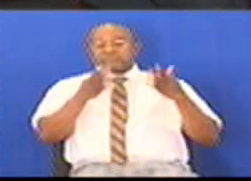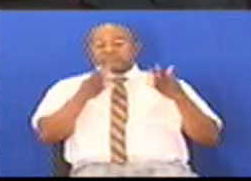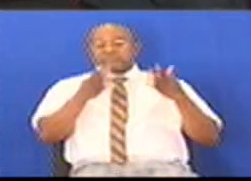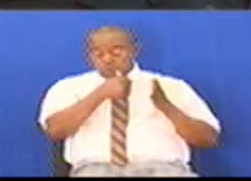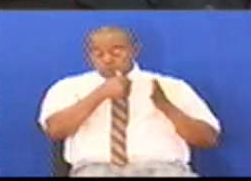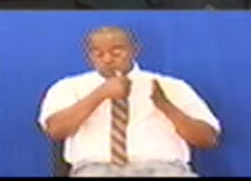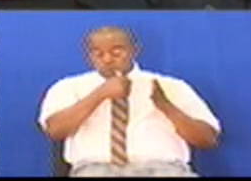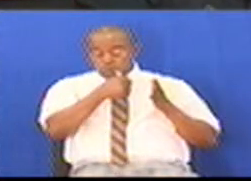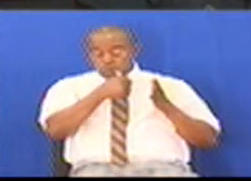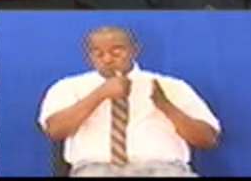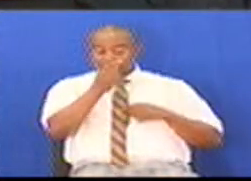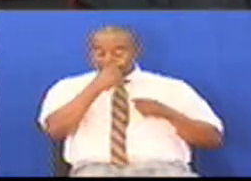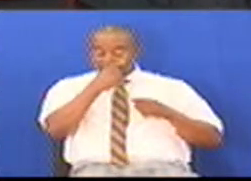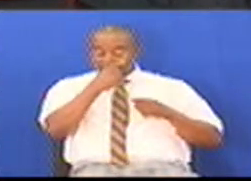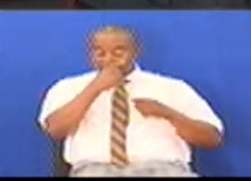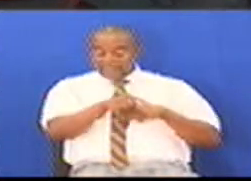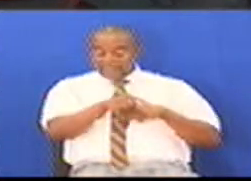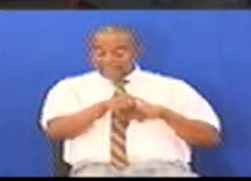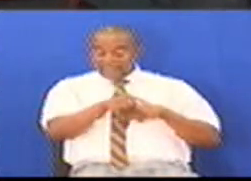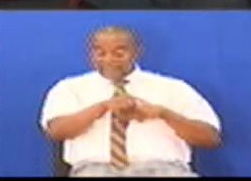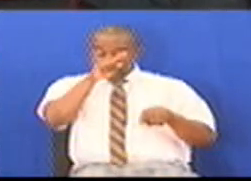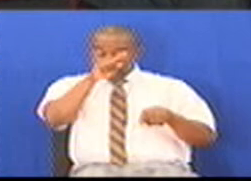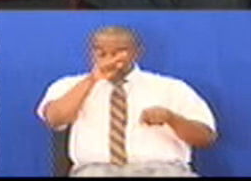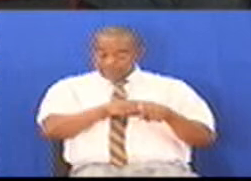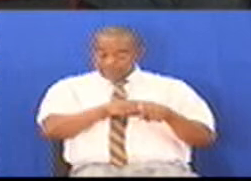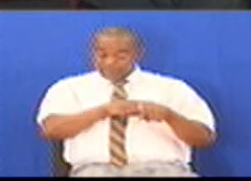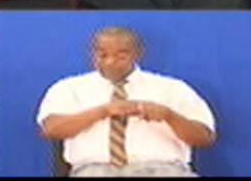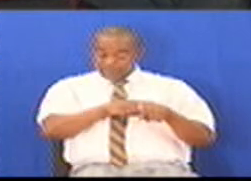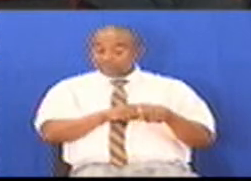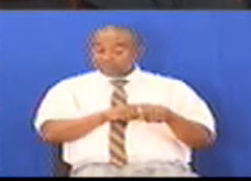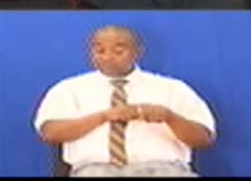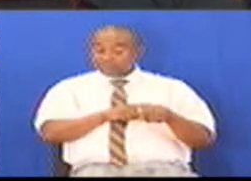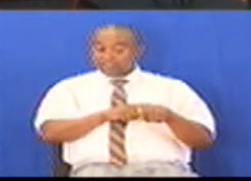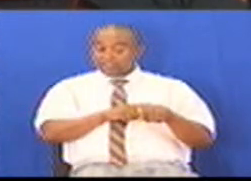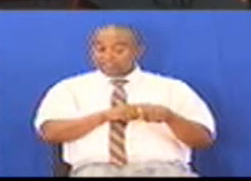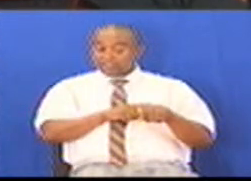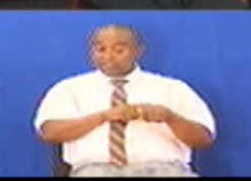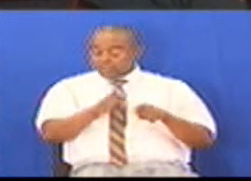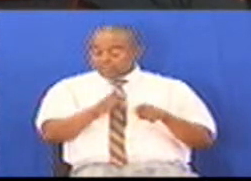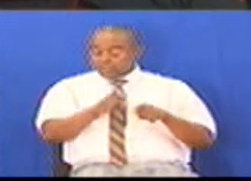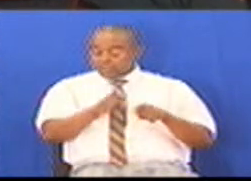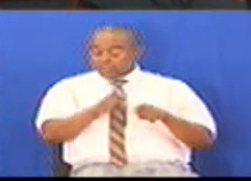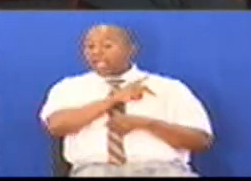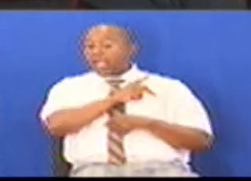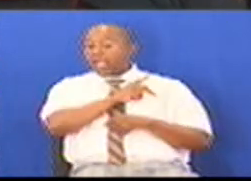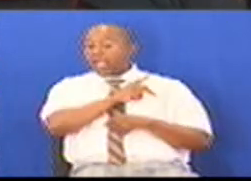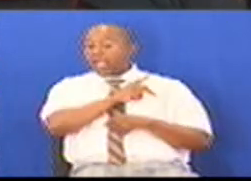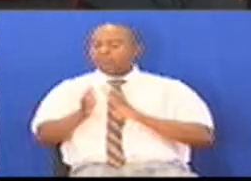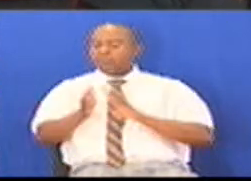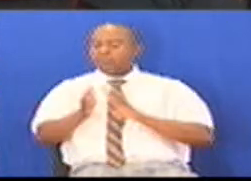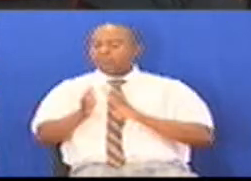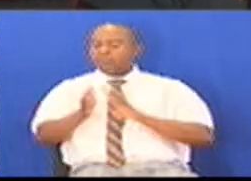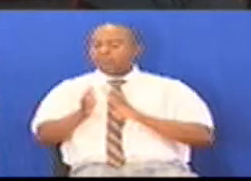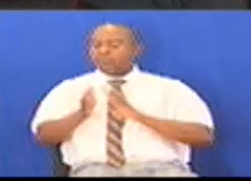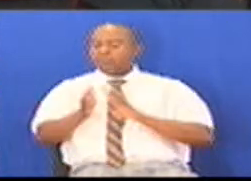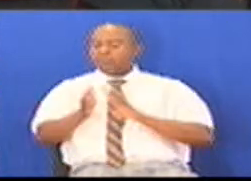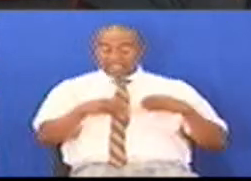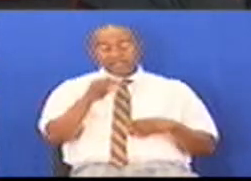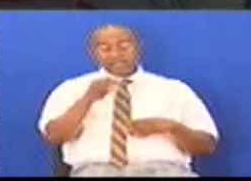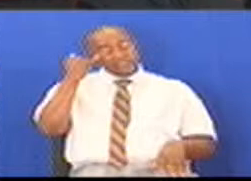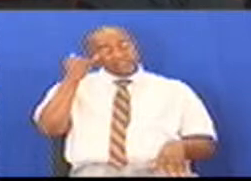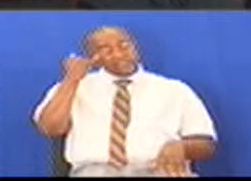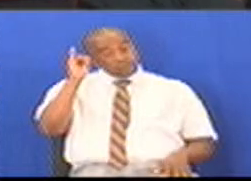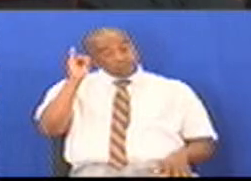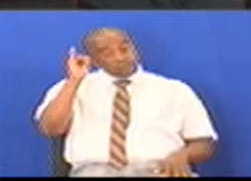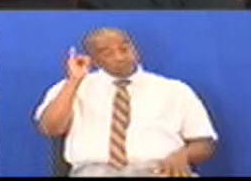be prescribed by the commissioner general in his. Mwisho wa kunukuu. Kamati inaishauri serikali